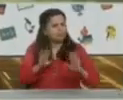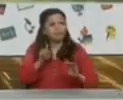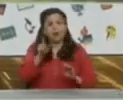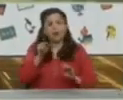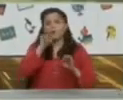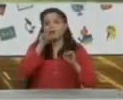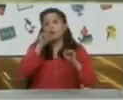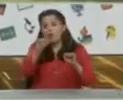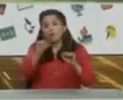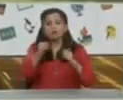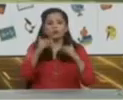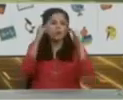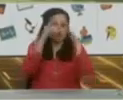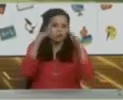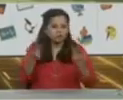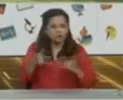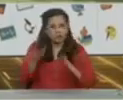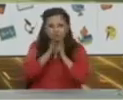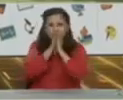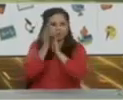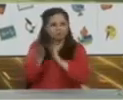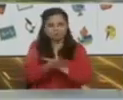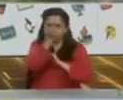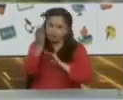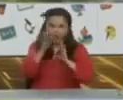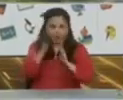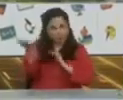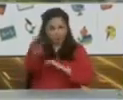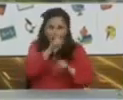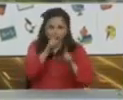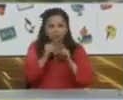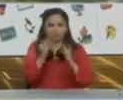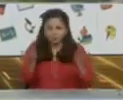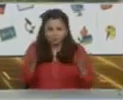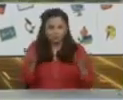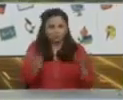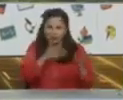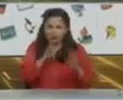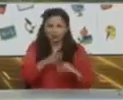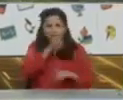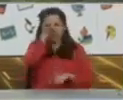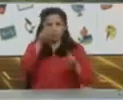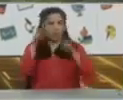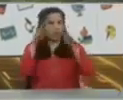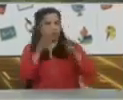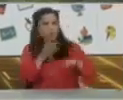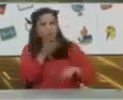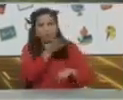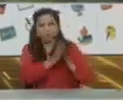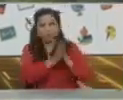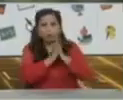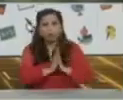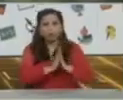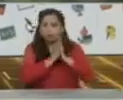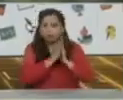में पूजा पाठ तो बहुत होती है, दुनिया को दिखता है कि आप बहुत धार्मिक